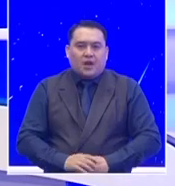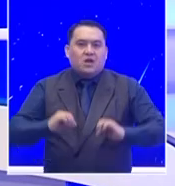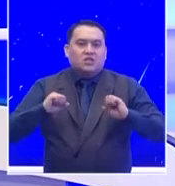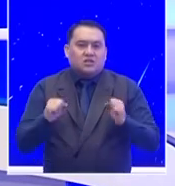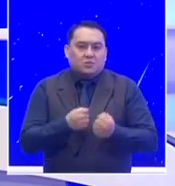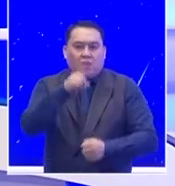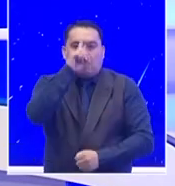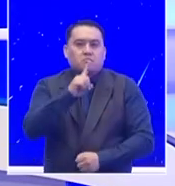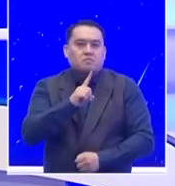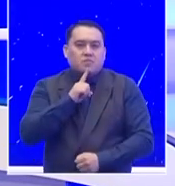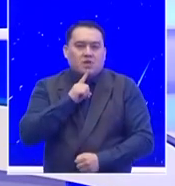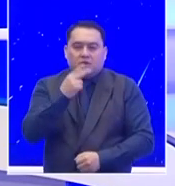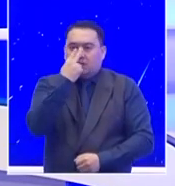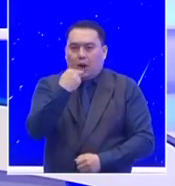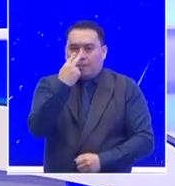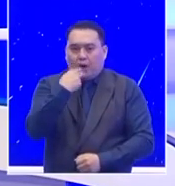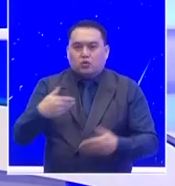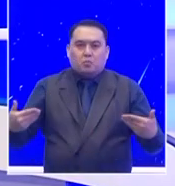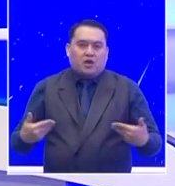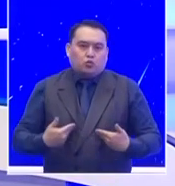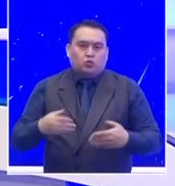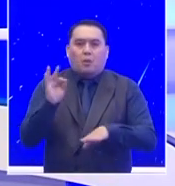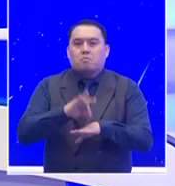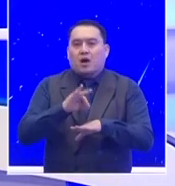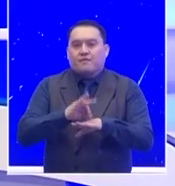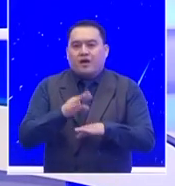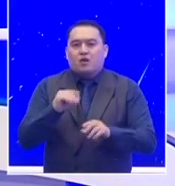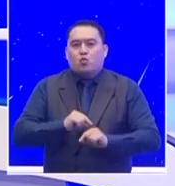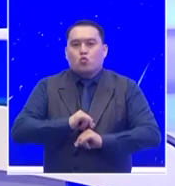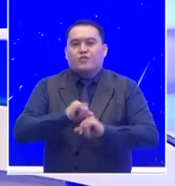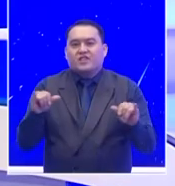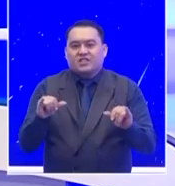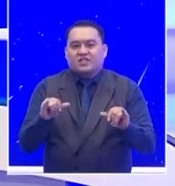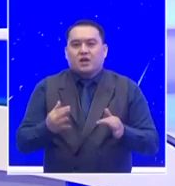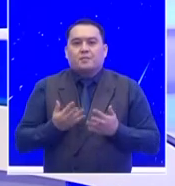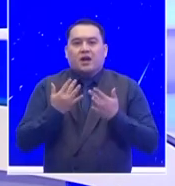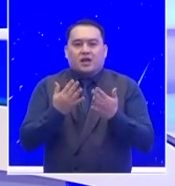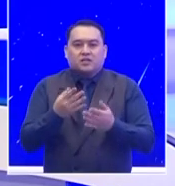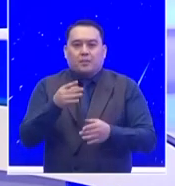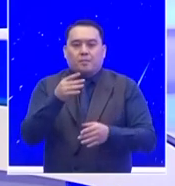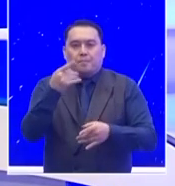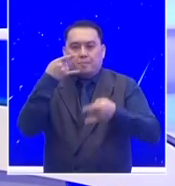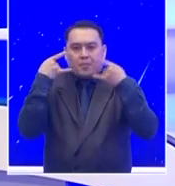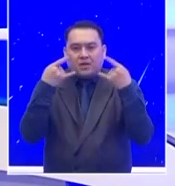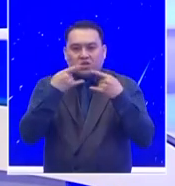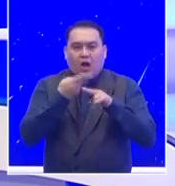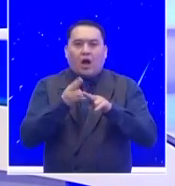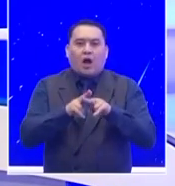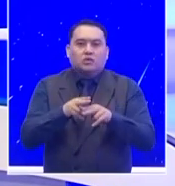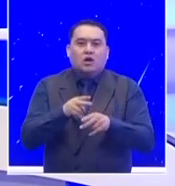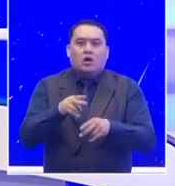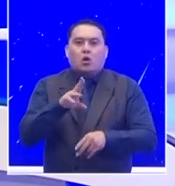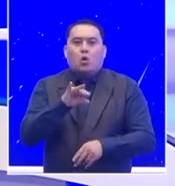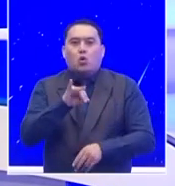Зимние месяцы, сезон ОРВИ и простуд. В этот период существенно вырастает спрос на медицинские маски, а